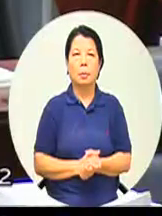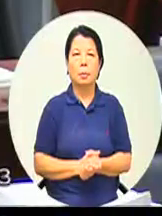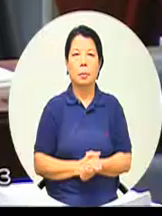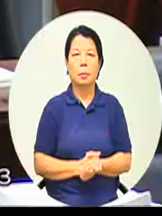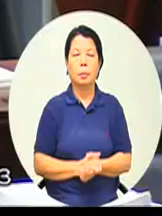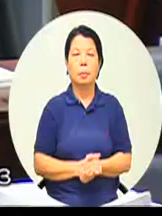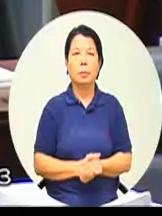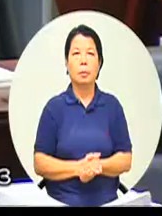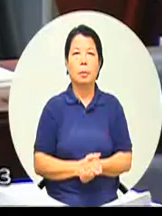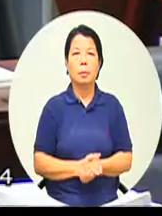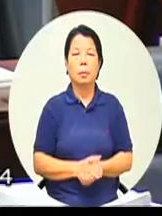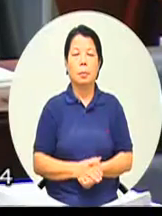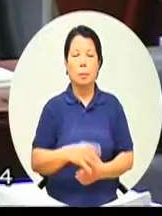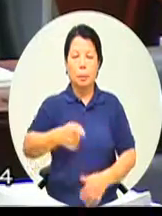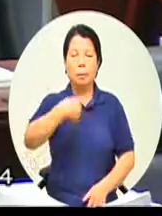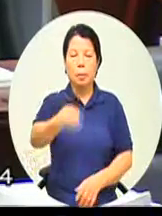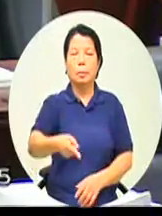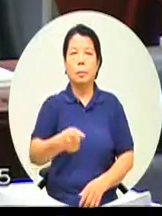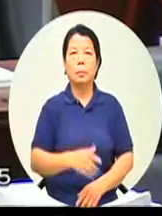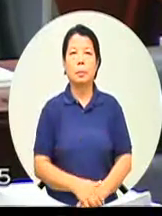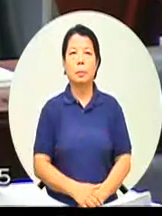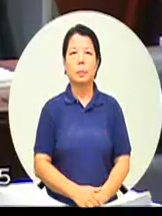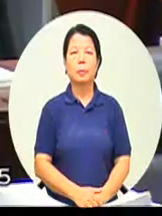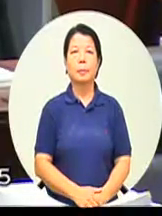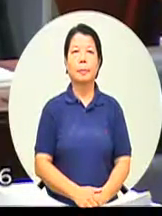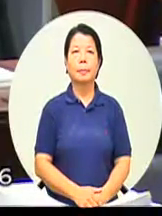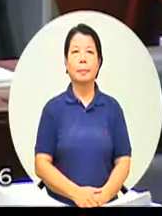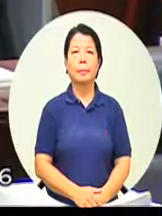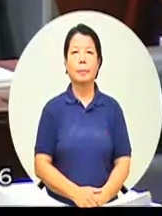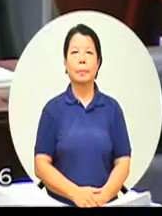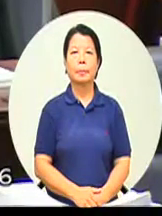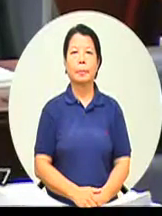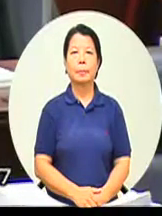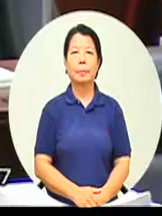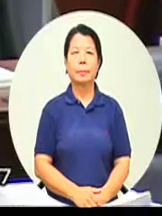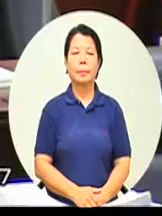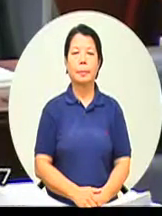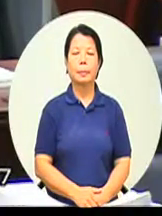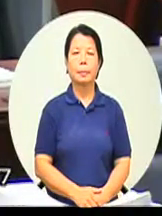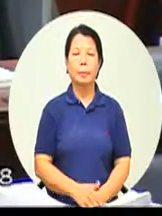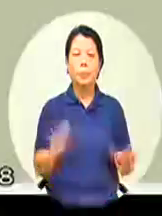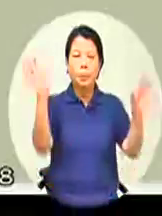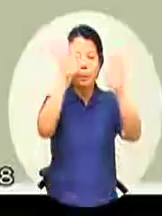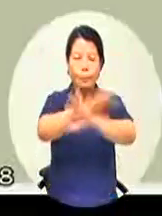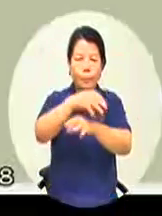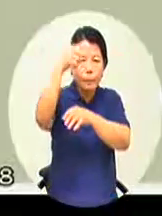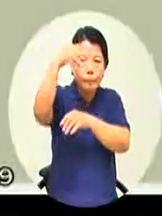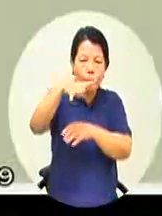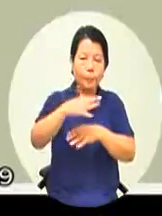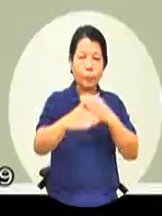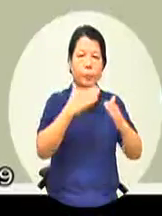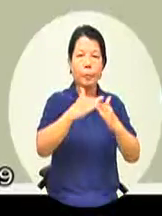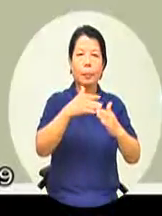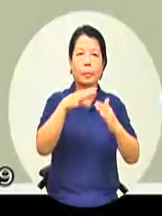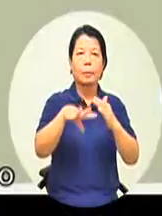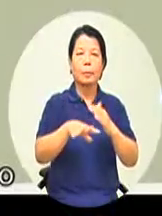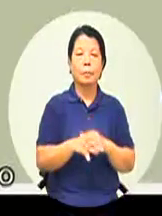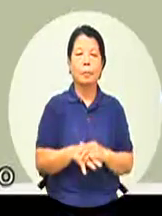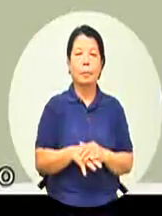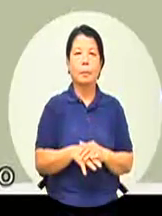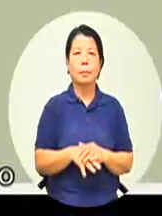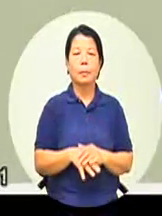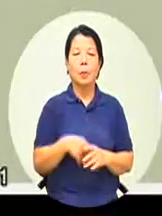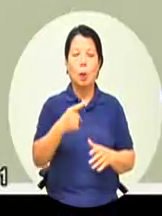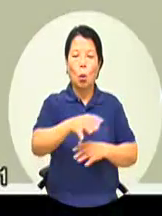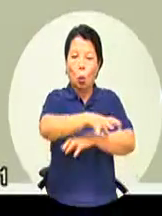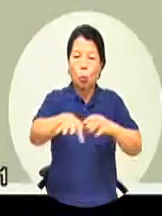哦。接着哈、哦，就是在。比较啊，夜间照明哦，学校当然有一个非常好的一